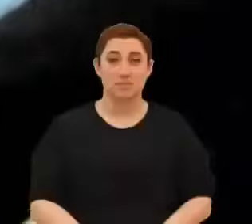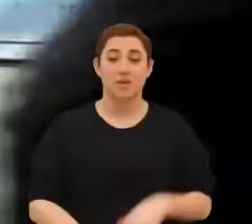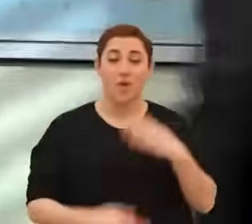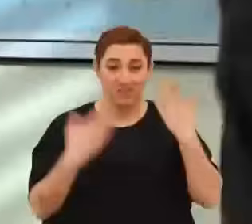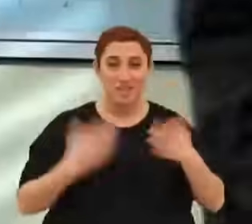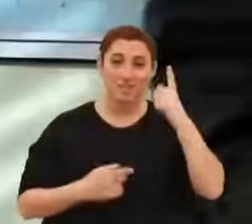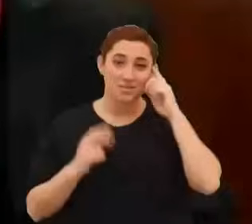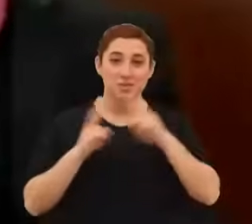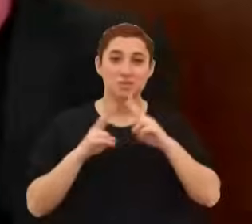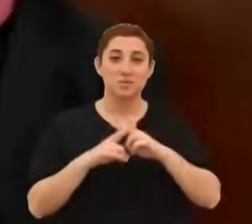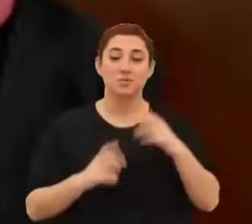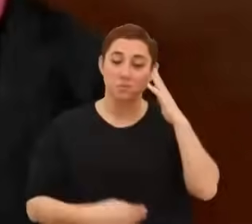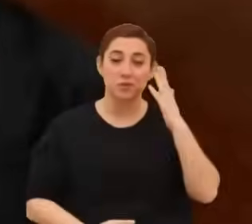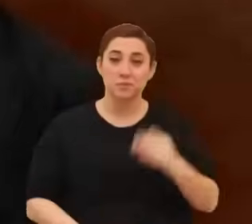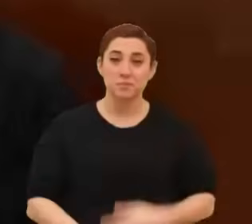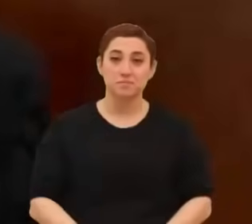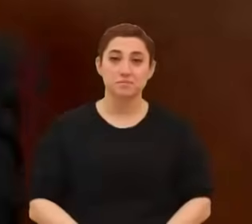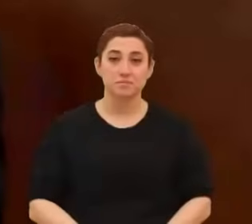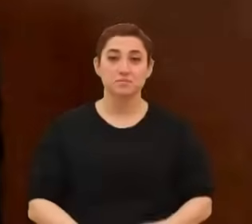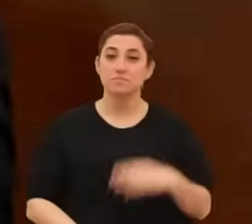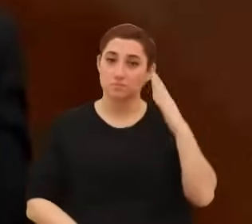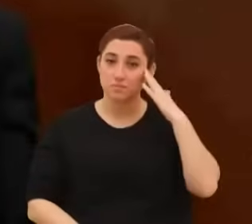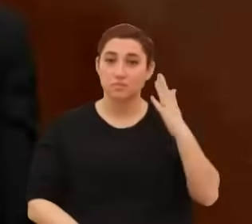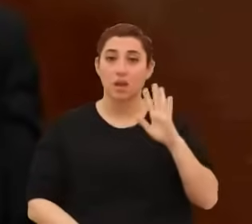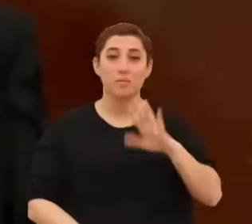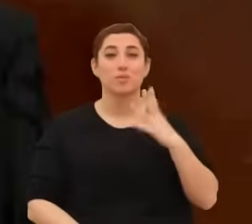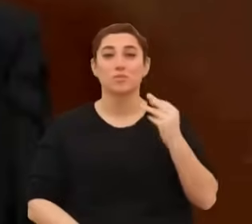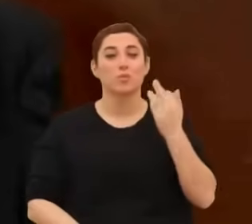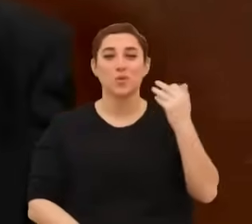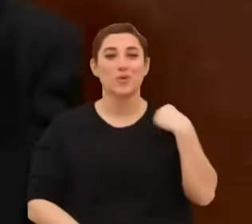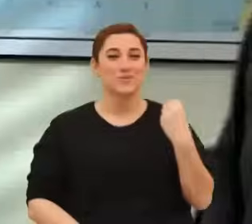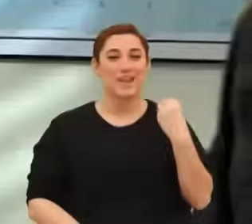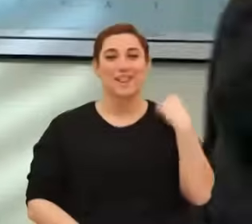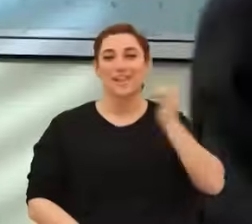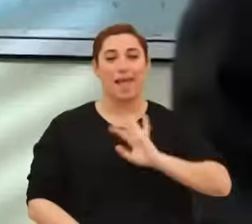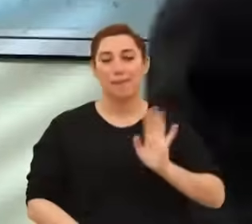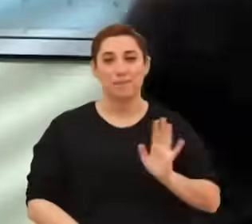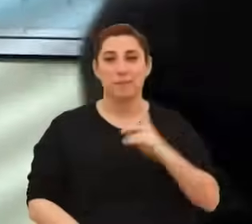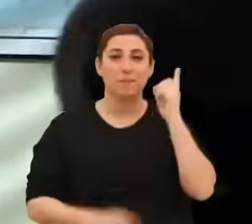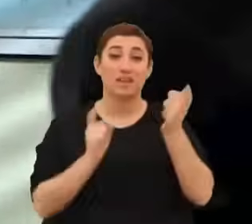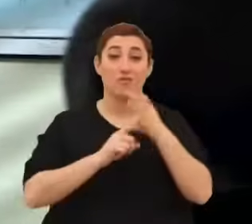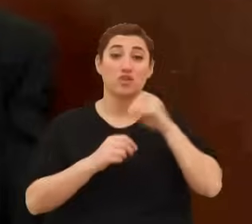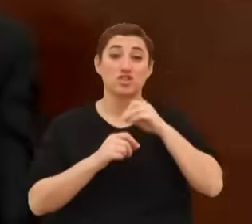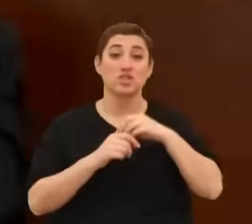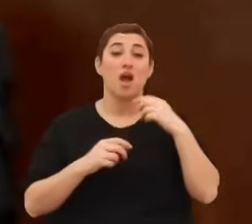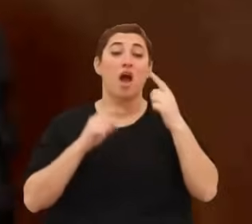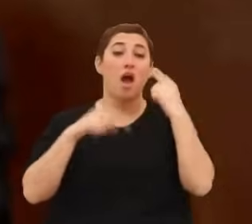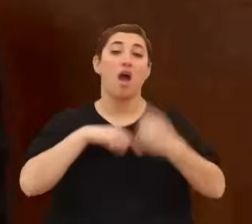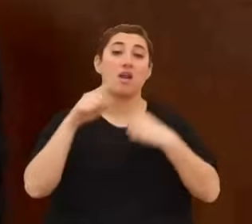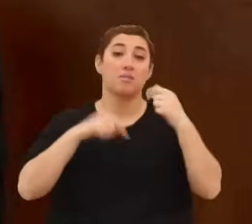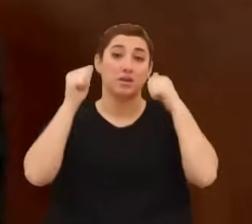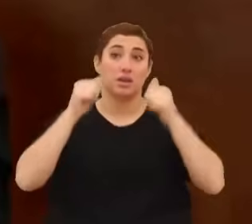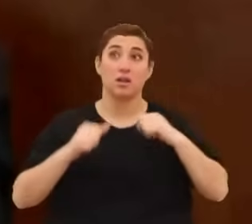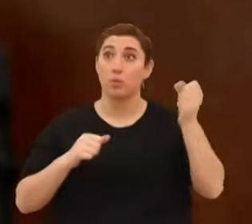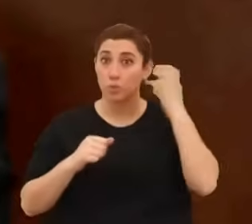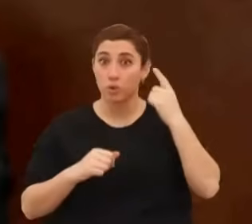Hoş geldiniz başkomiserim. Hoş bulduk. Hoş bulduk. Ama ben hoş gelmedim Selahattin Bey. Bir tavuk için arama ilanı çıkardığını öğrendiğim